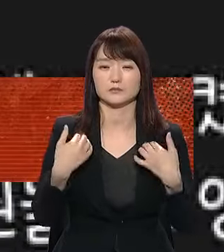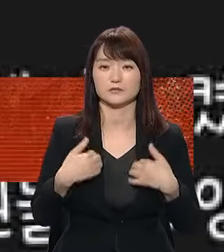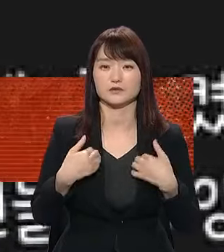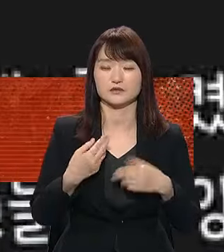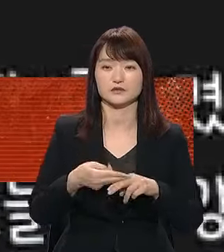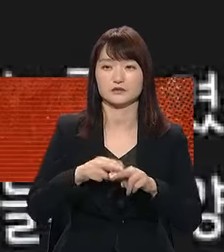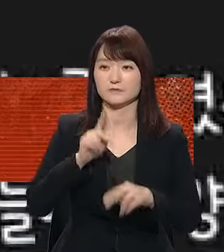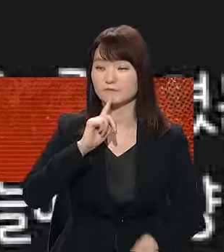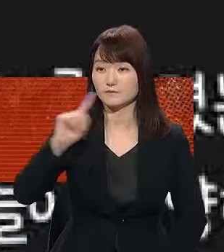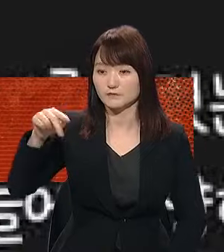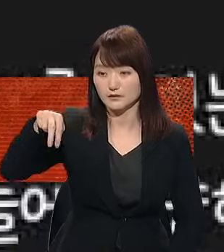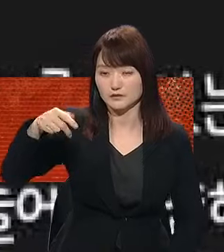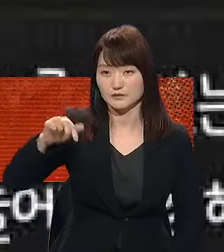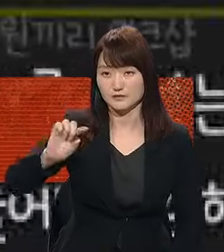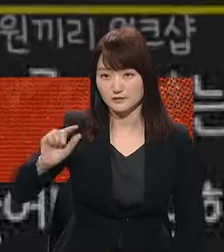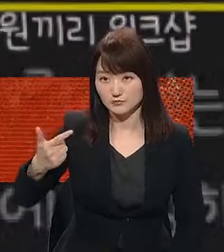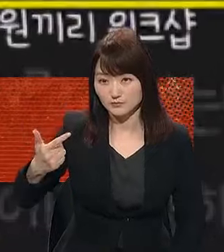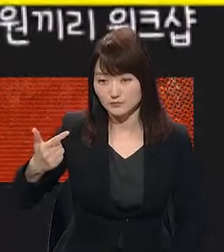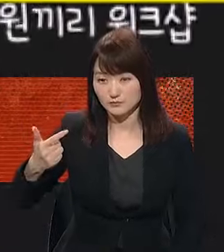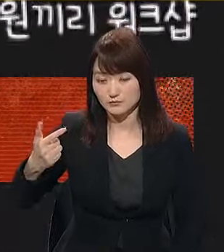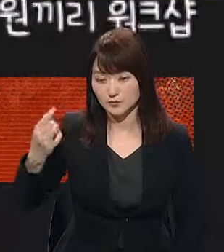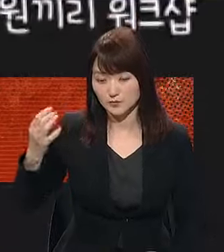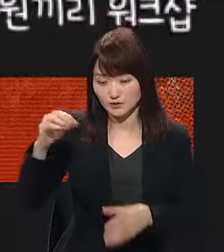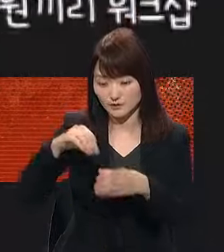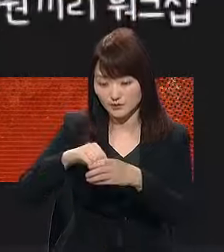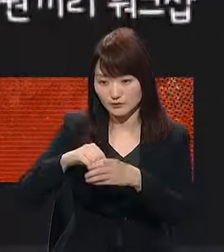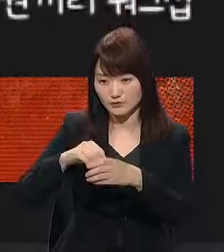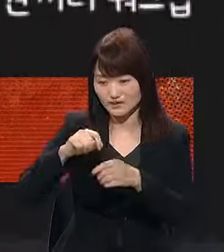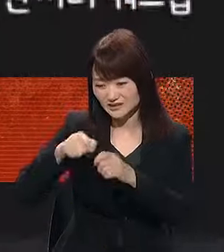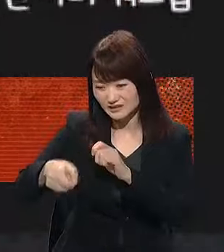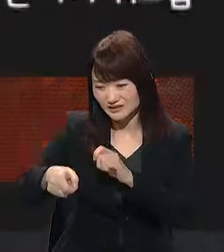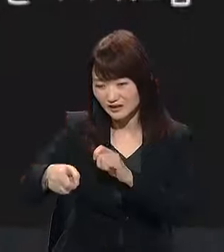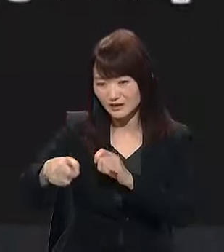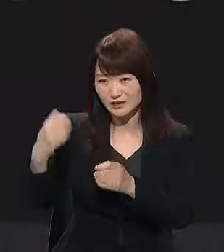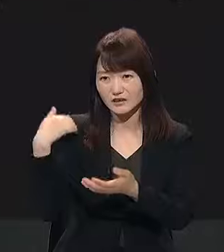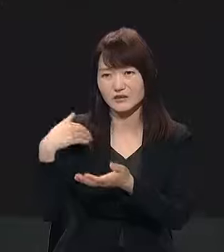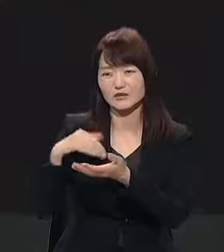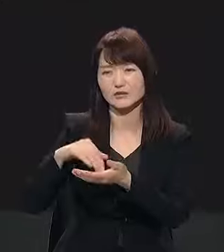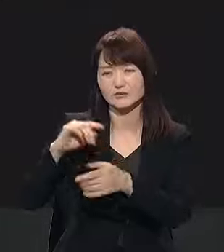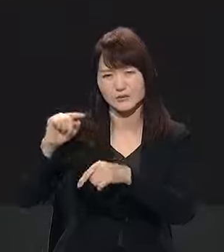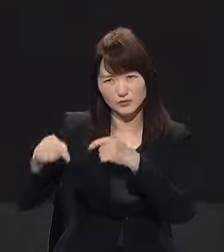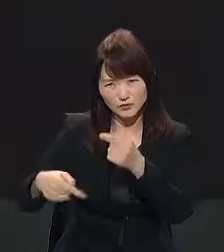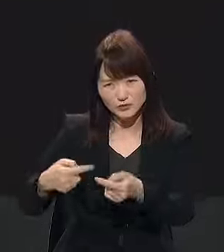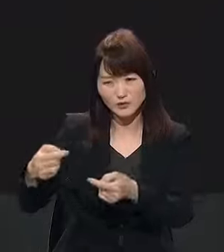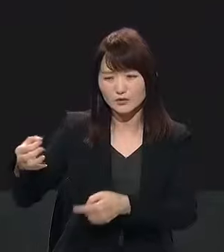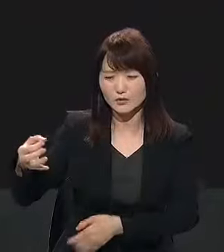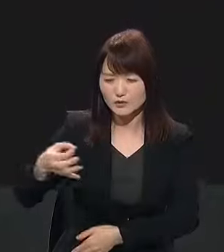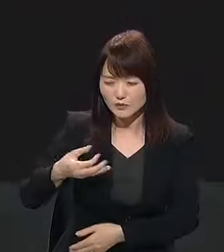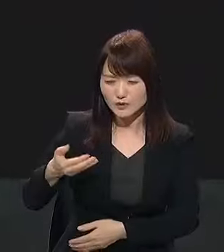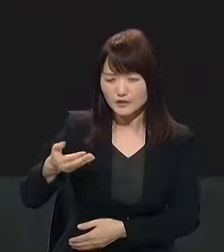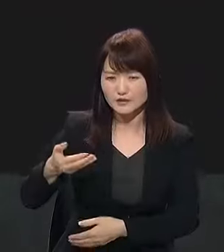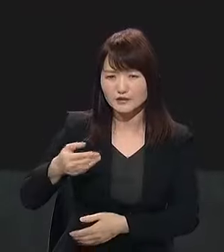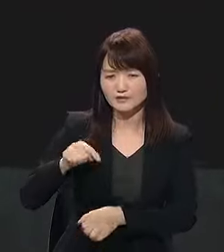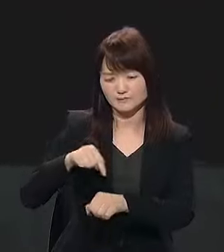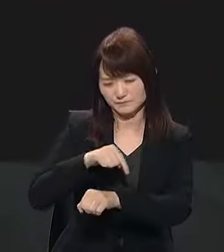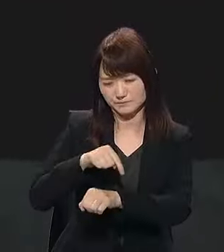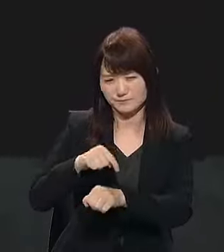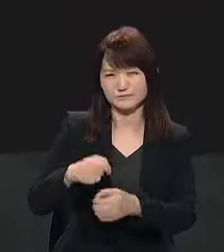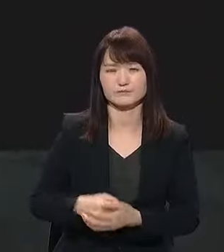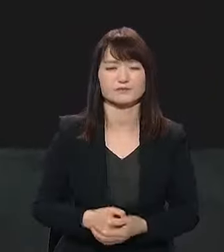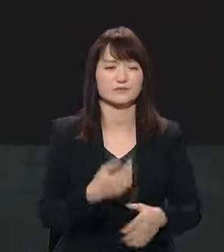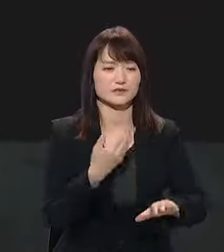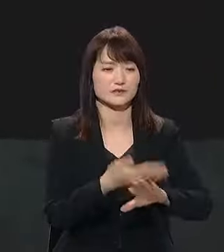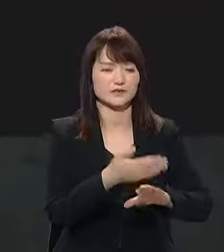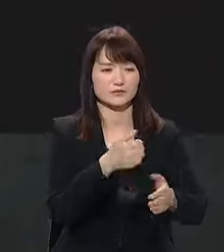스팸이 원래 담겨 있던 포장지가 다 찢어져서 그걸 환불하고 다시 받기에는 시간이 부족해서 그래서 어쩔 수 없이 양해를 구하고 다른데